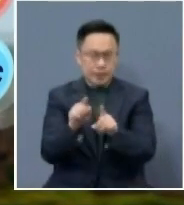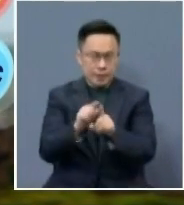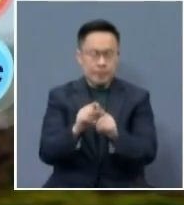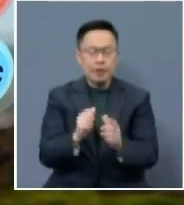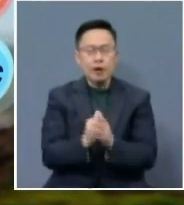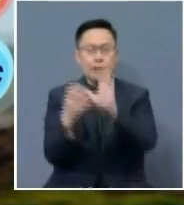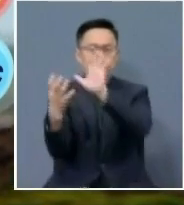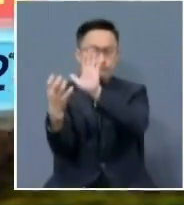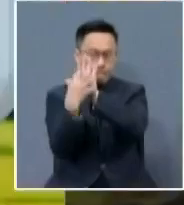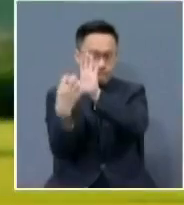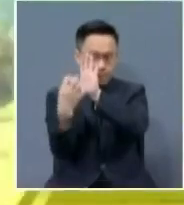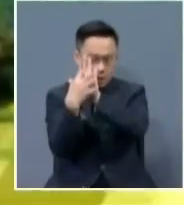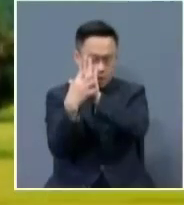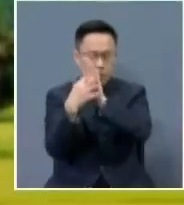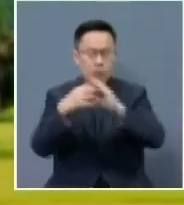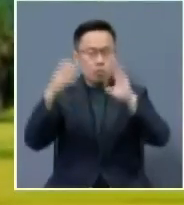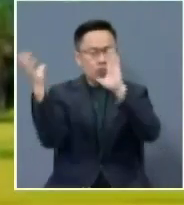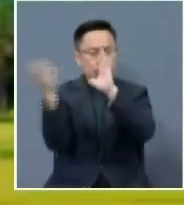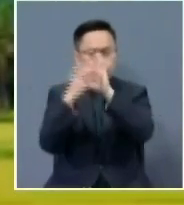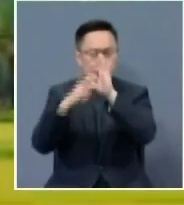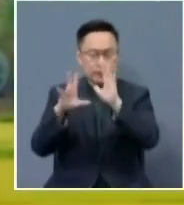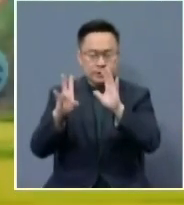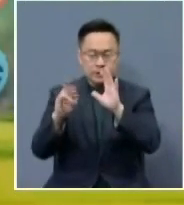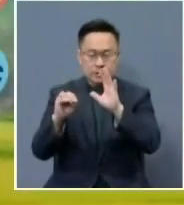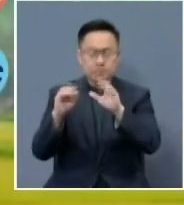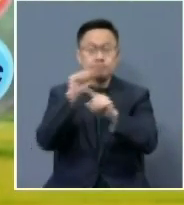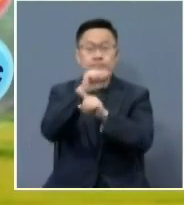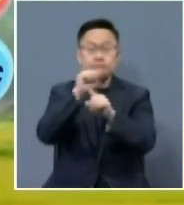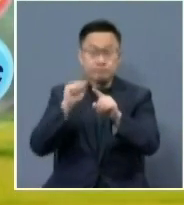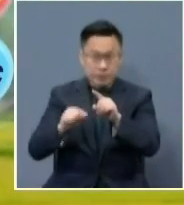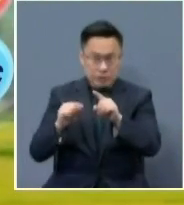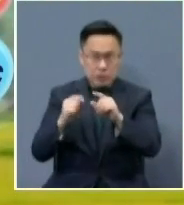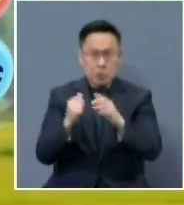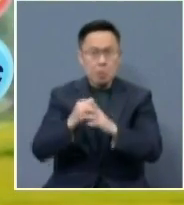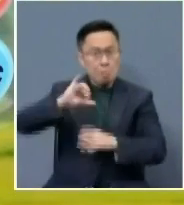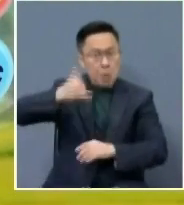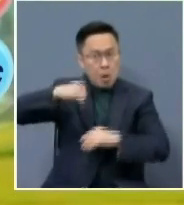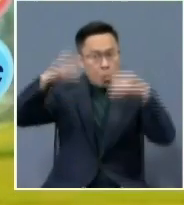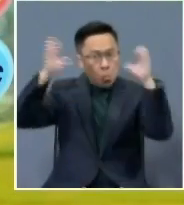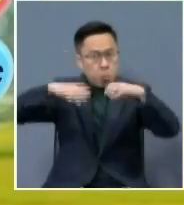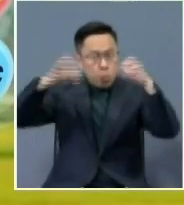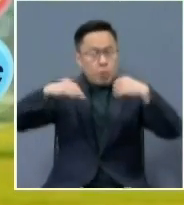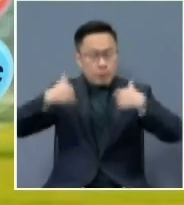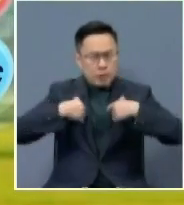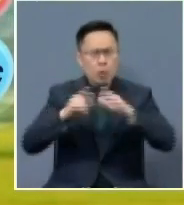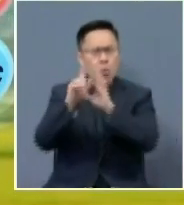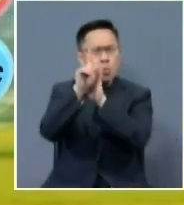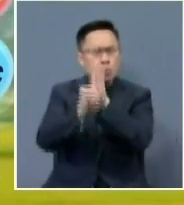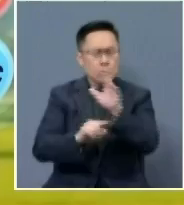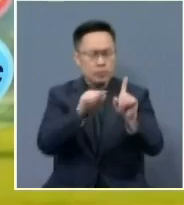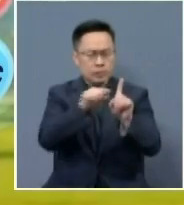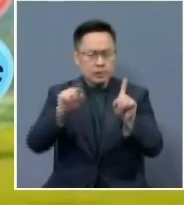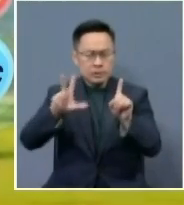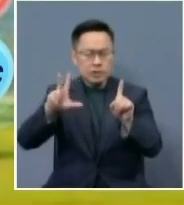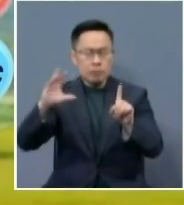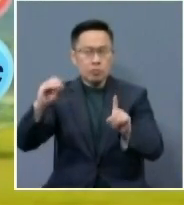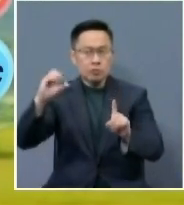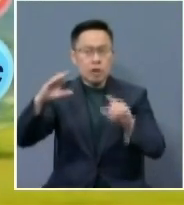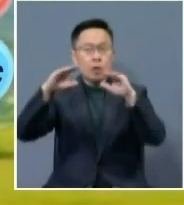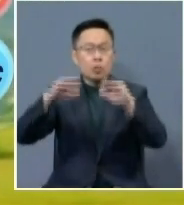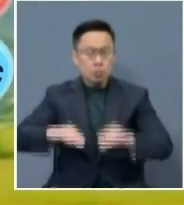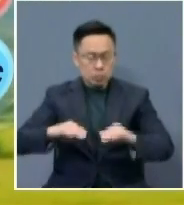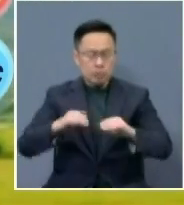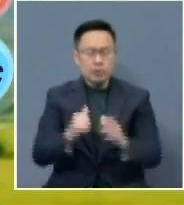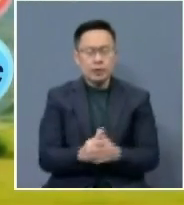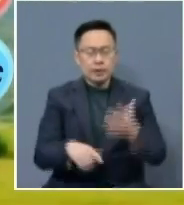ภาคกลางค่ะมีฝนอยู่ที่ร้อยละ 70ของพื้นที่เกิดฝนตกหนักในบางแห่งอุณหภูมิลดลง 1-3องศเซซค่ะส่วน